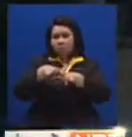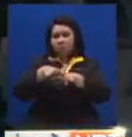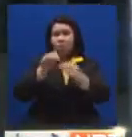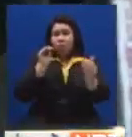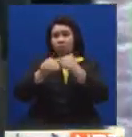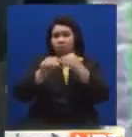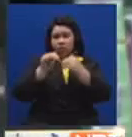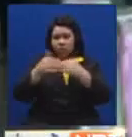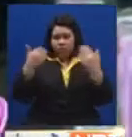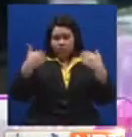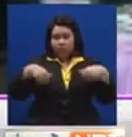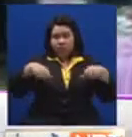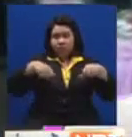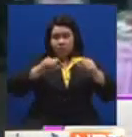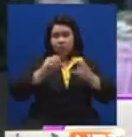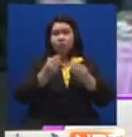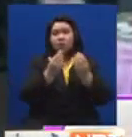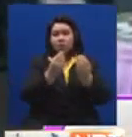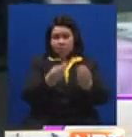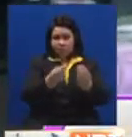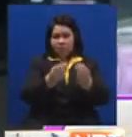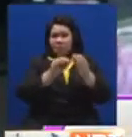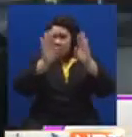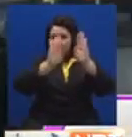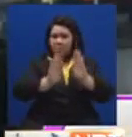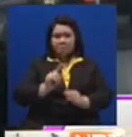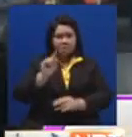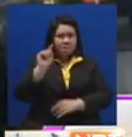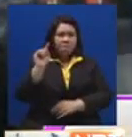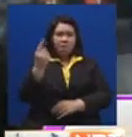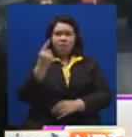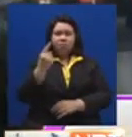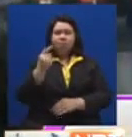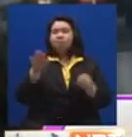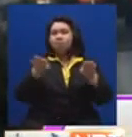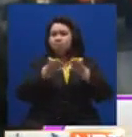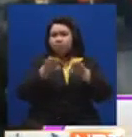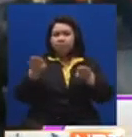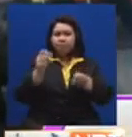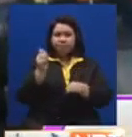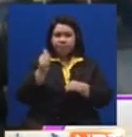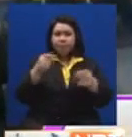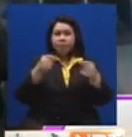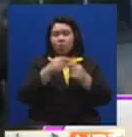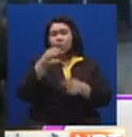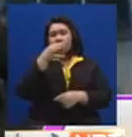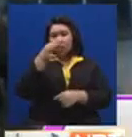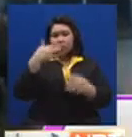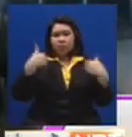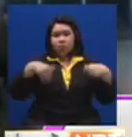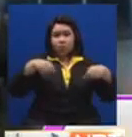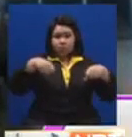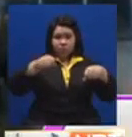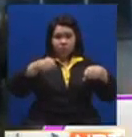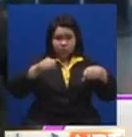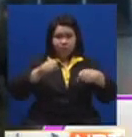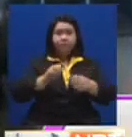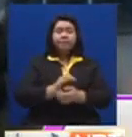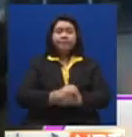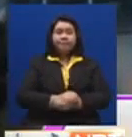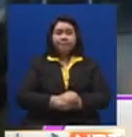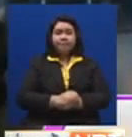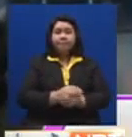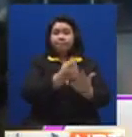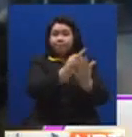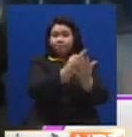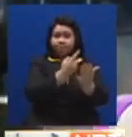จักรยานยนต์รับจ้างสาธารณะรูปแบบใหม่ที่ได้มาตรฐานให้แก่ผู้ประกอบอาชีพขับรถจักรยานยนต์รับจ้างที่เป็นตัว